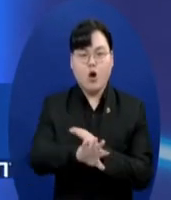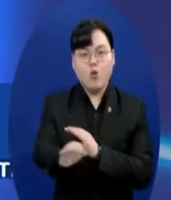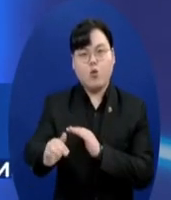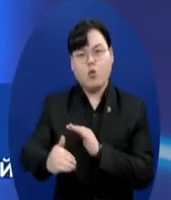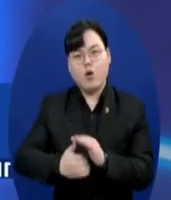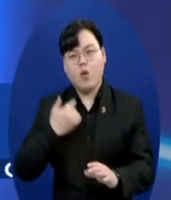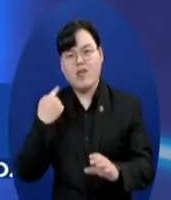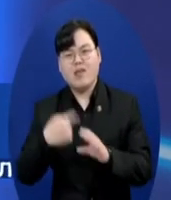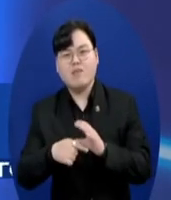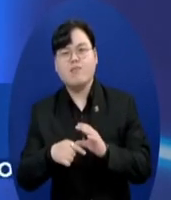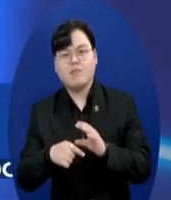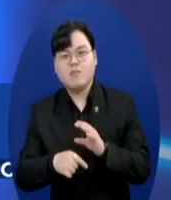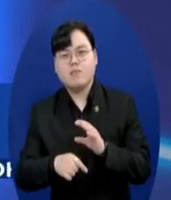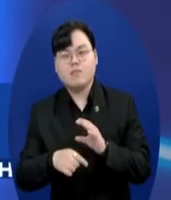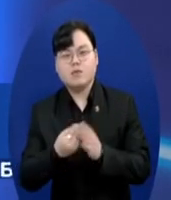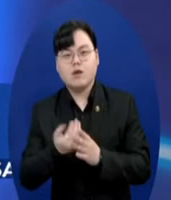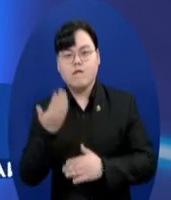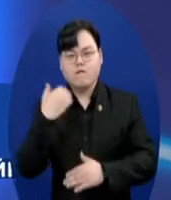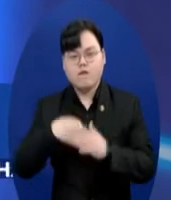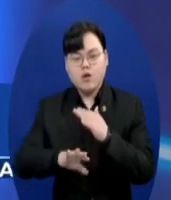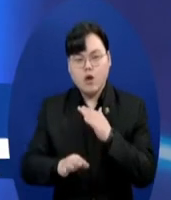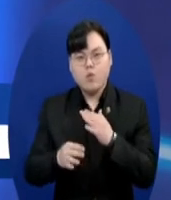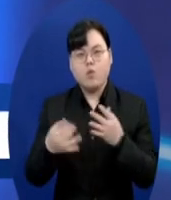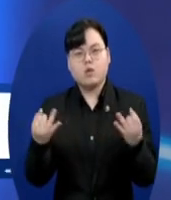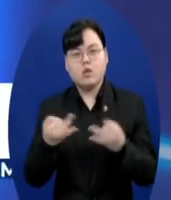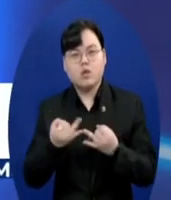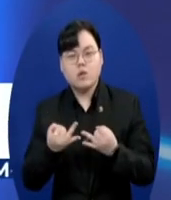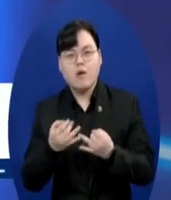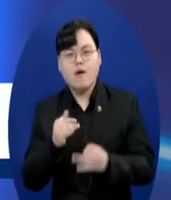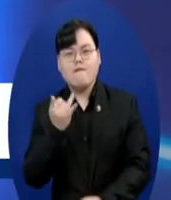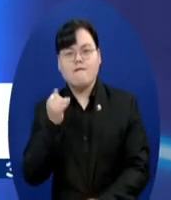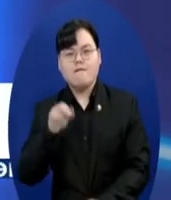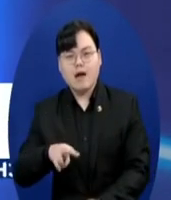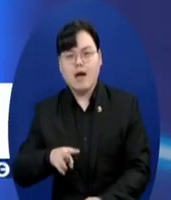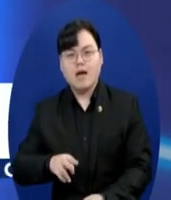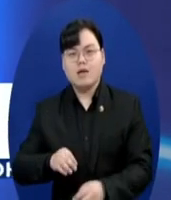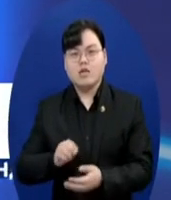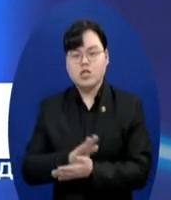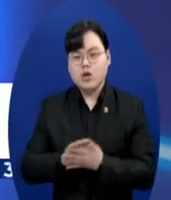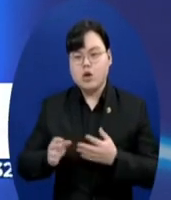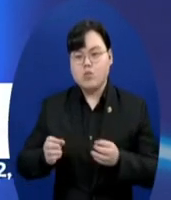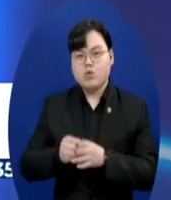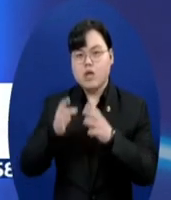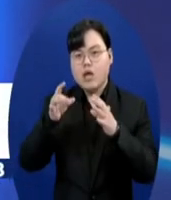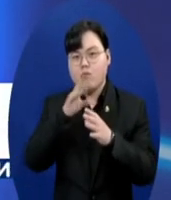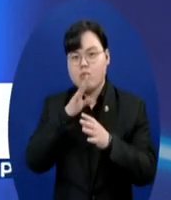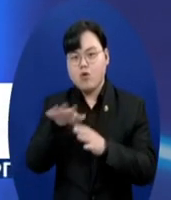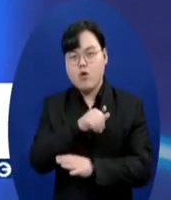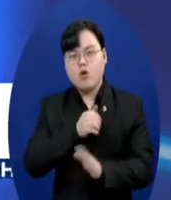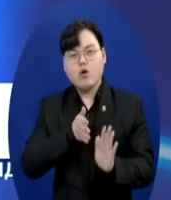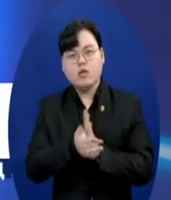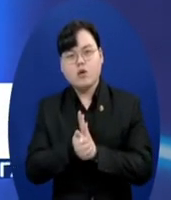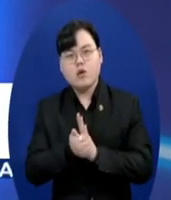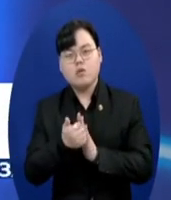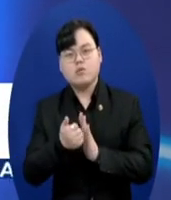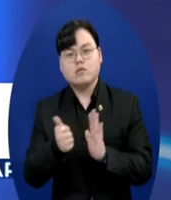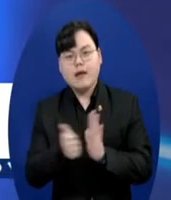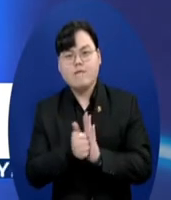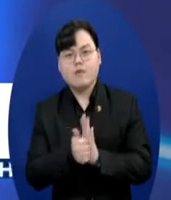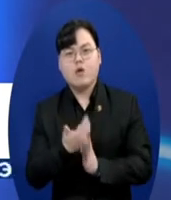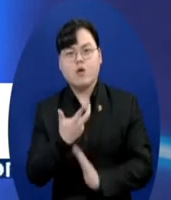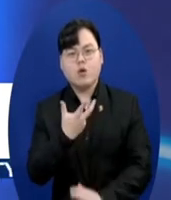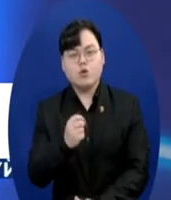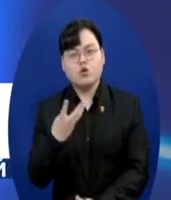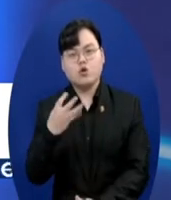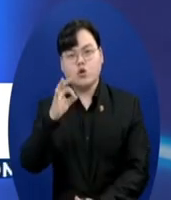за илүү одоо контент ч гэдэмүү цахим одоо файл үүсгэхдэр энэ одоо ур чадрууд нь 30, 40 зарим